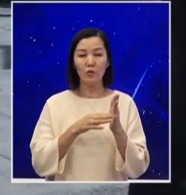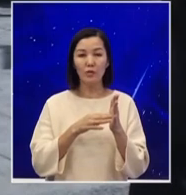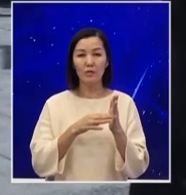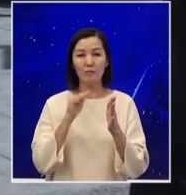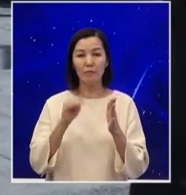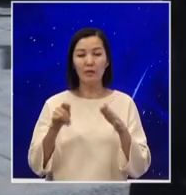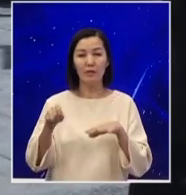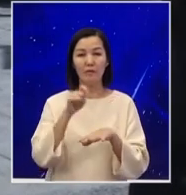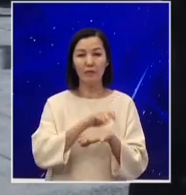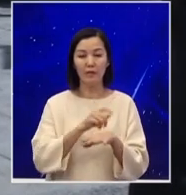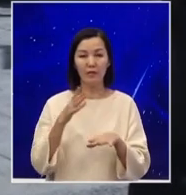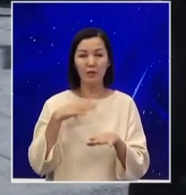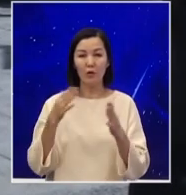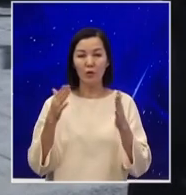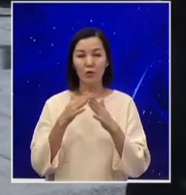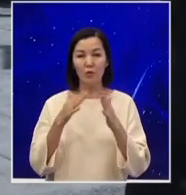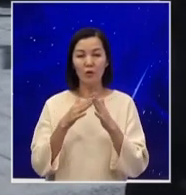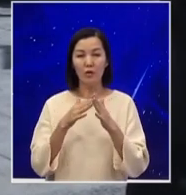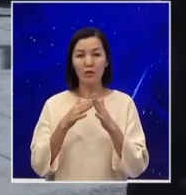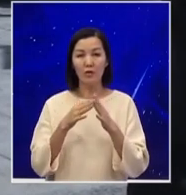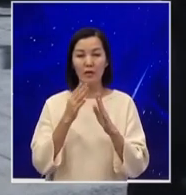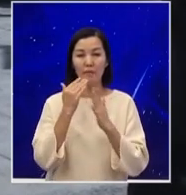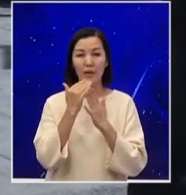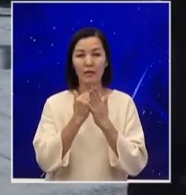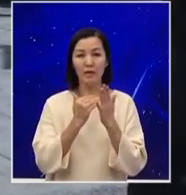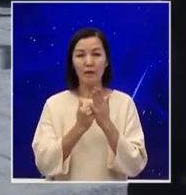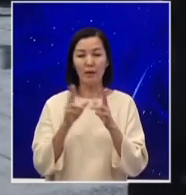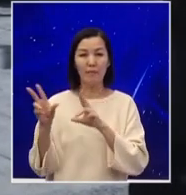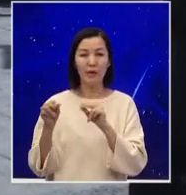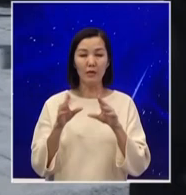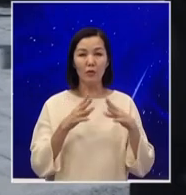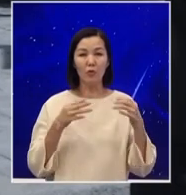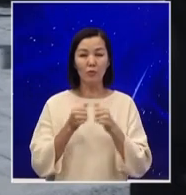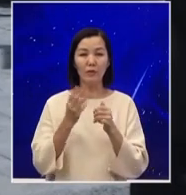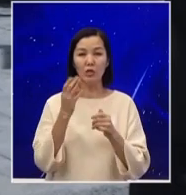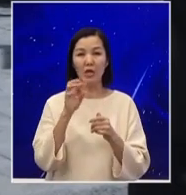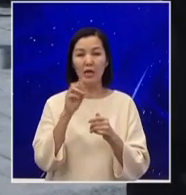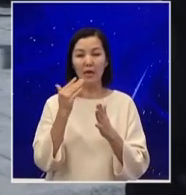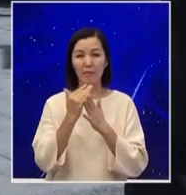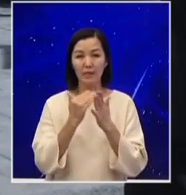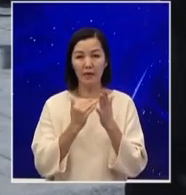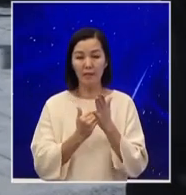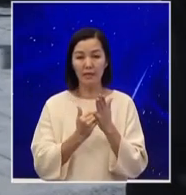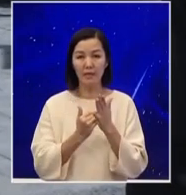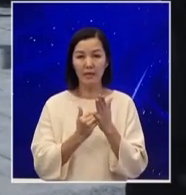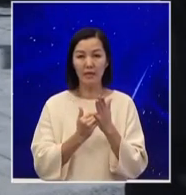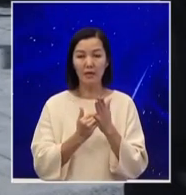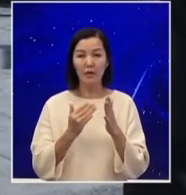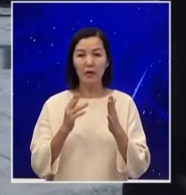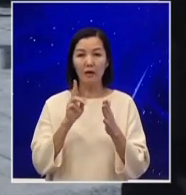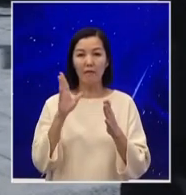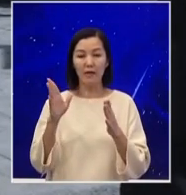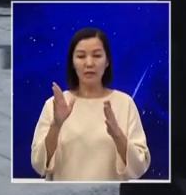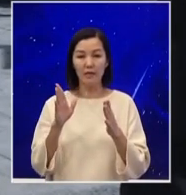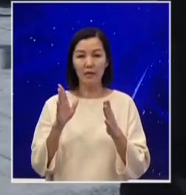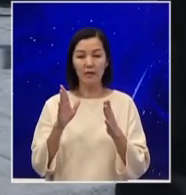шаршы метр төңірегінде үйлері жаңағы бағдарлама арқылы, бақыт отбасы дейміз, шаңырақ бағдарламасы бар, сол арқылы жаңа пәтерлерін